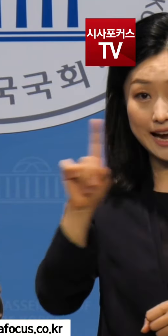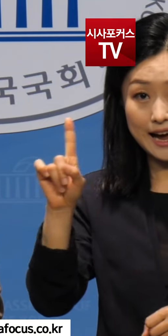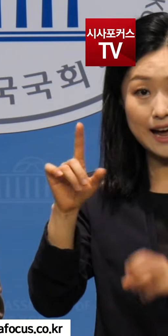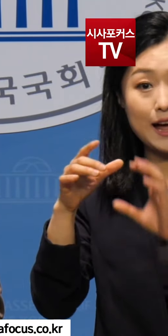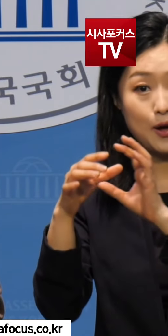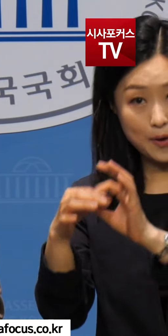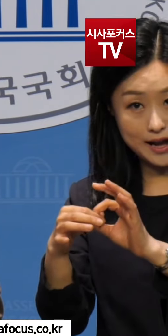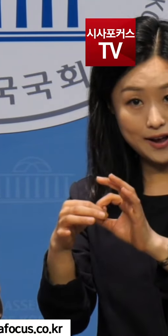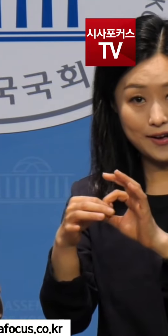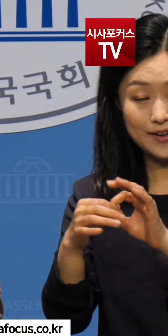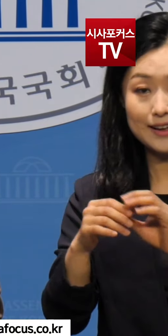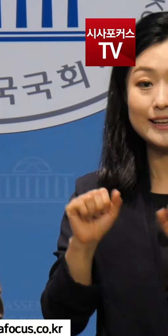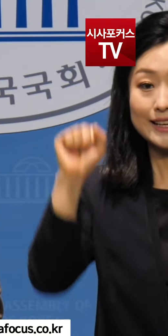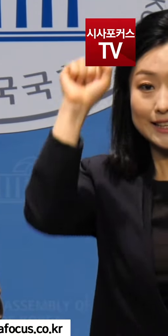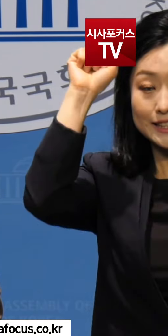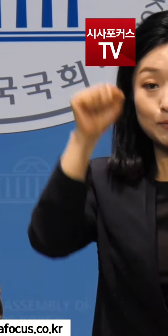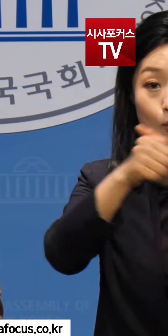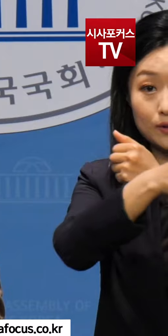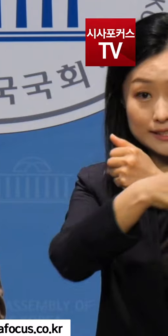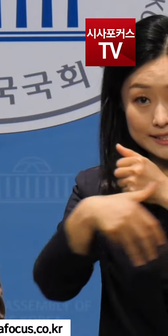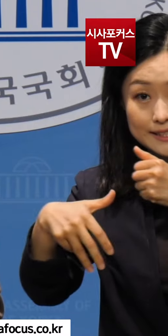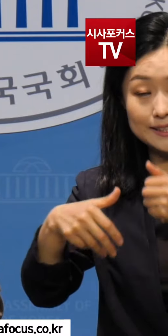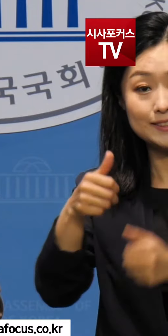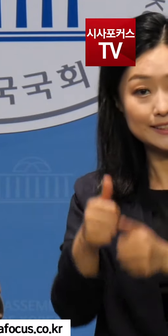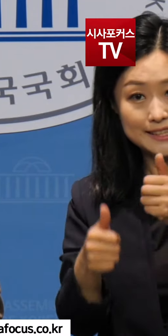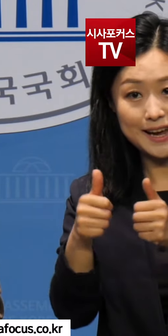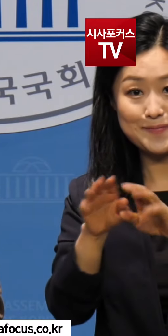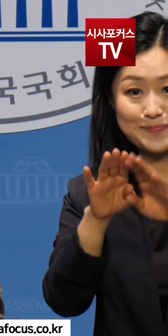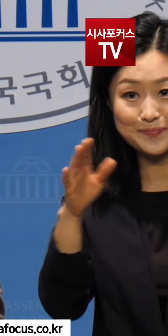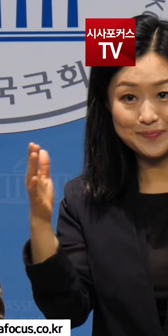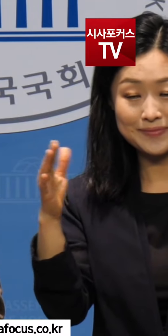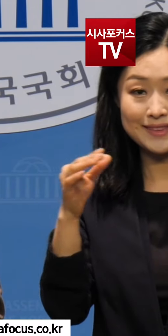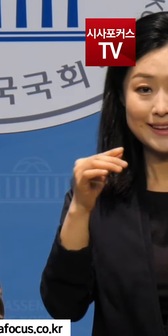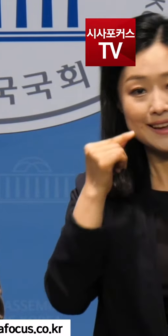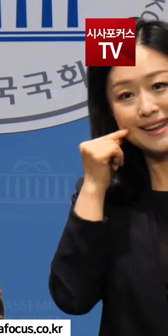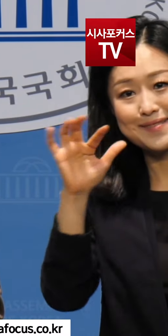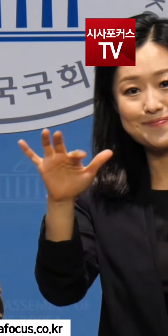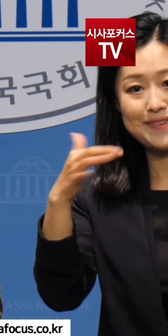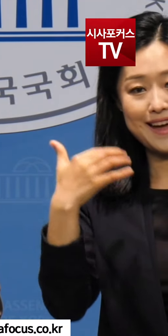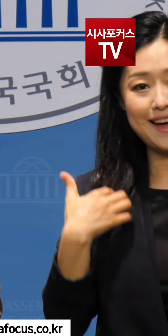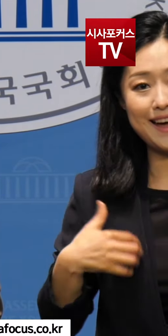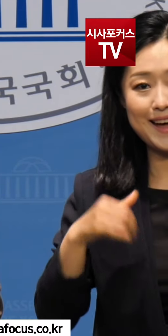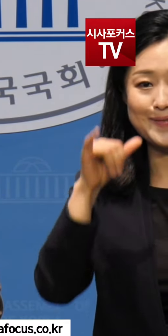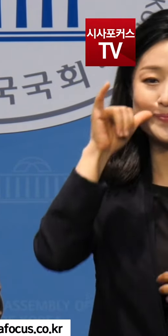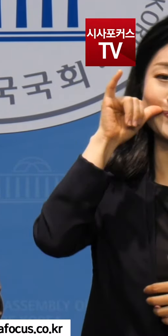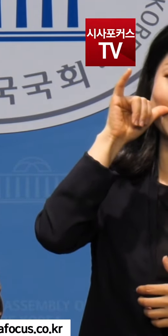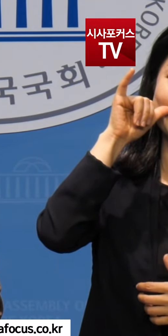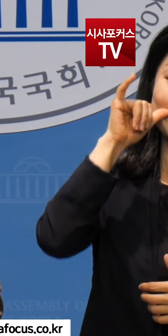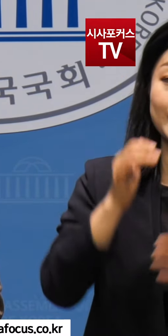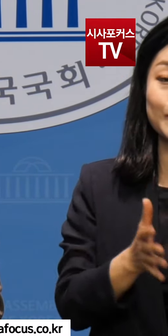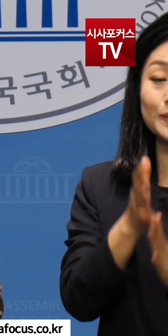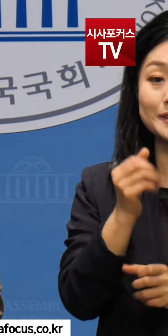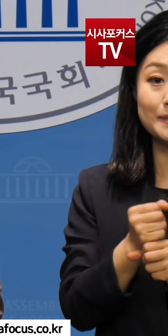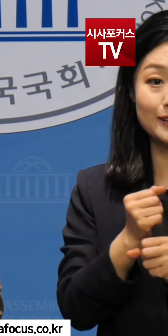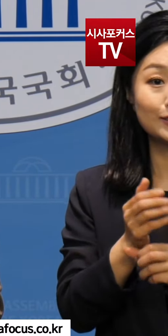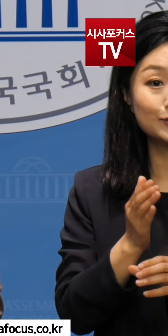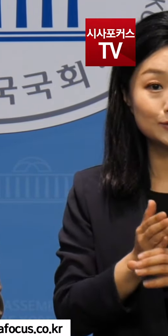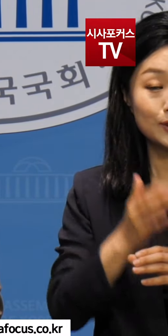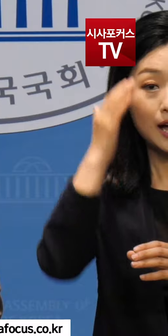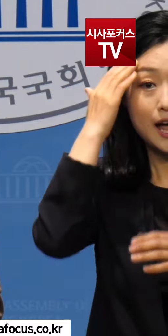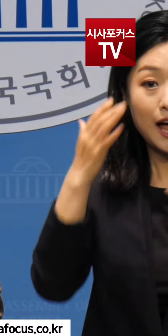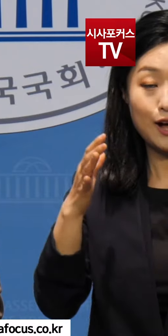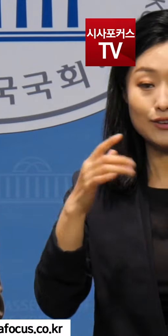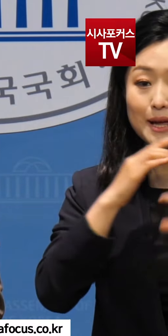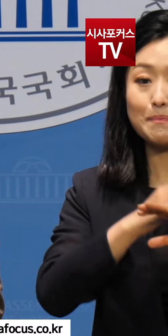중심으로 스포츠케이션을 활성화해 꿀잼 도시를 만들어가고 있습니다. 대한민국 민주주의의